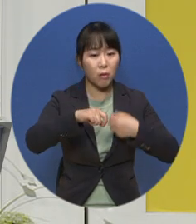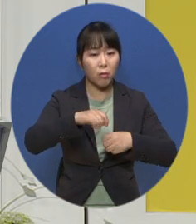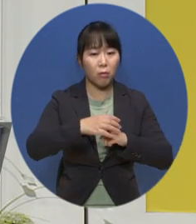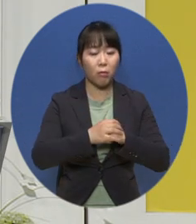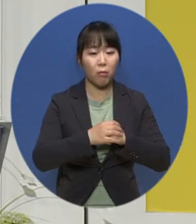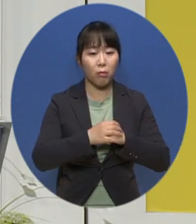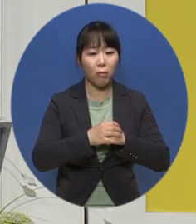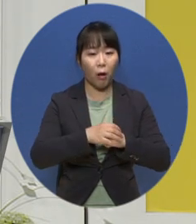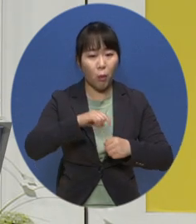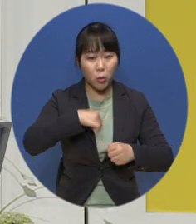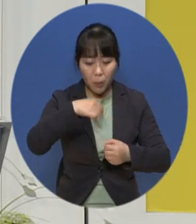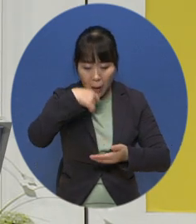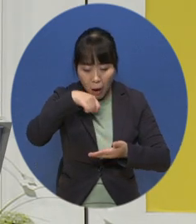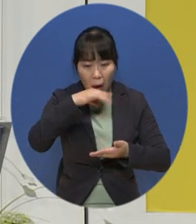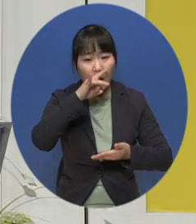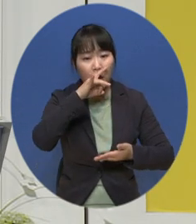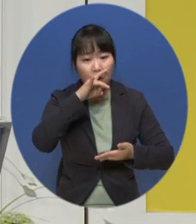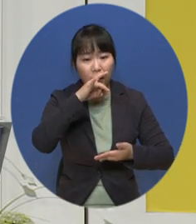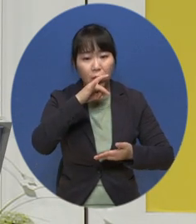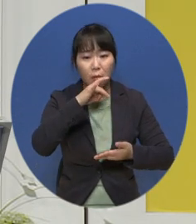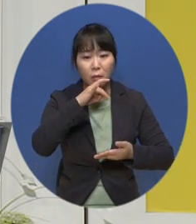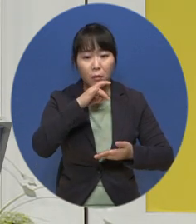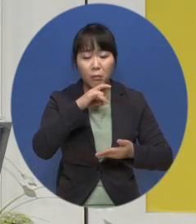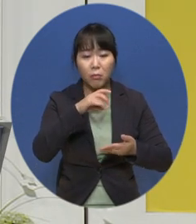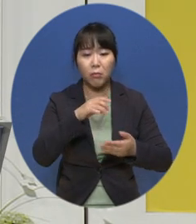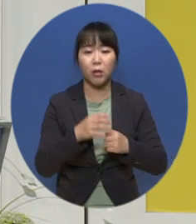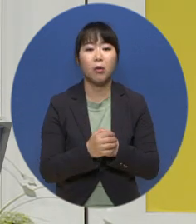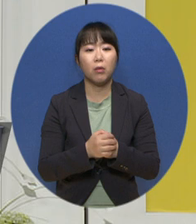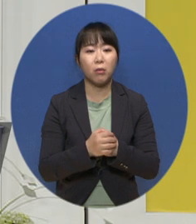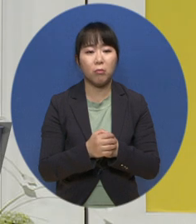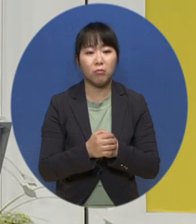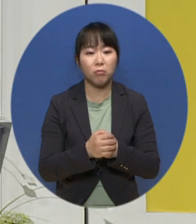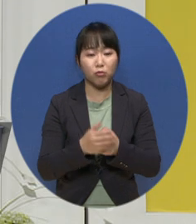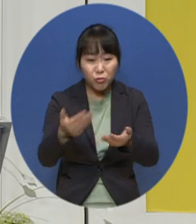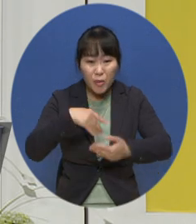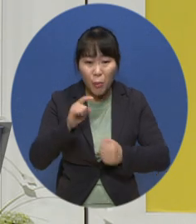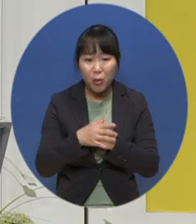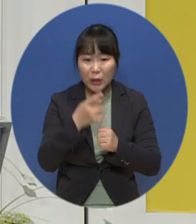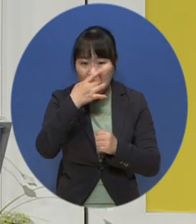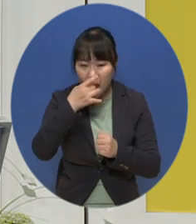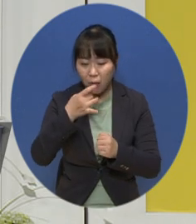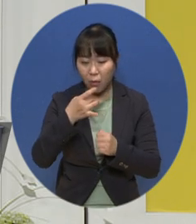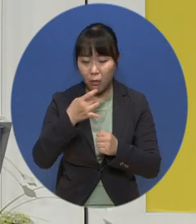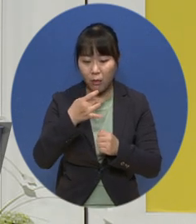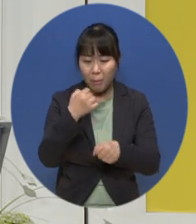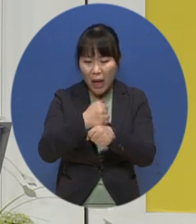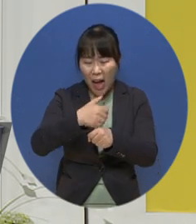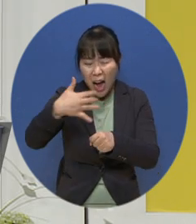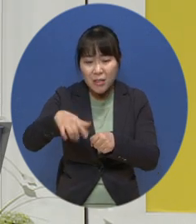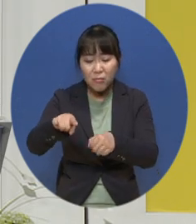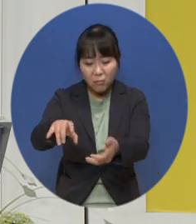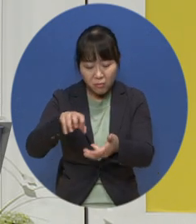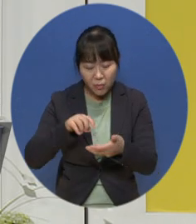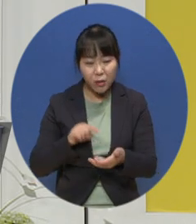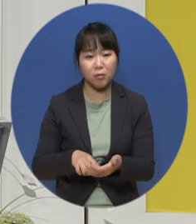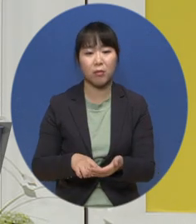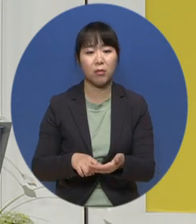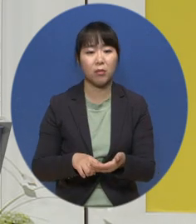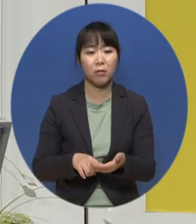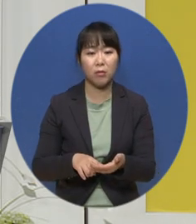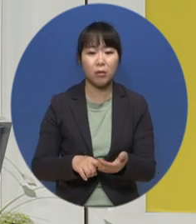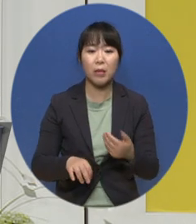없는 문제 입니까 그리고 같다 드는게 쌀 뭐 이런 중심 막았다 도 줘 그래서 어떻게 하면